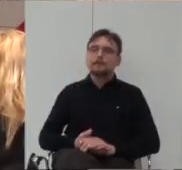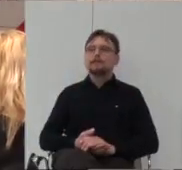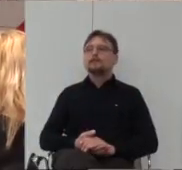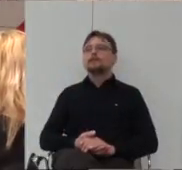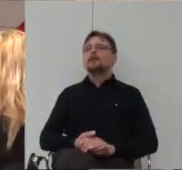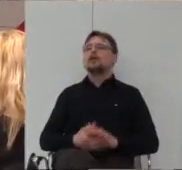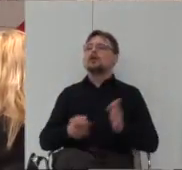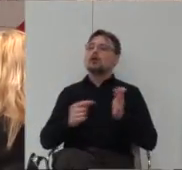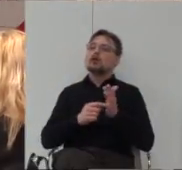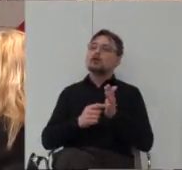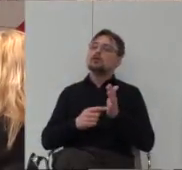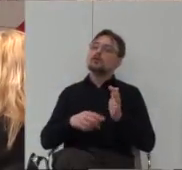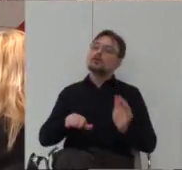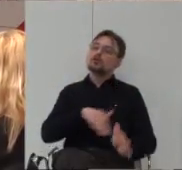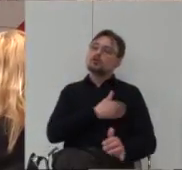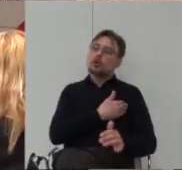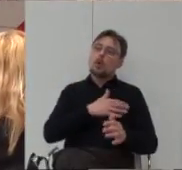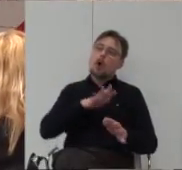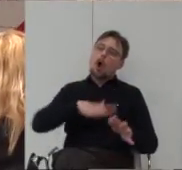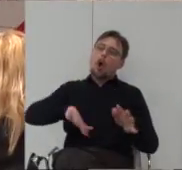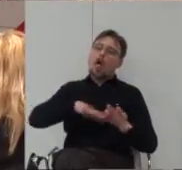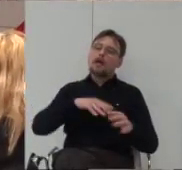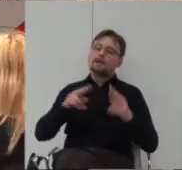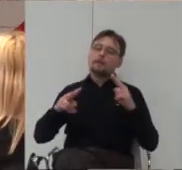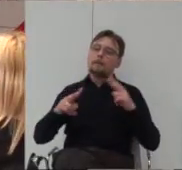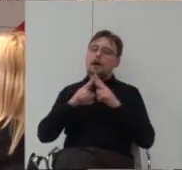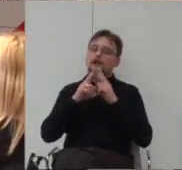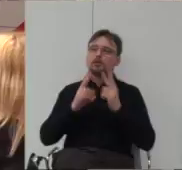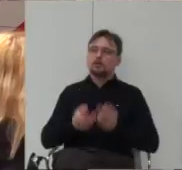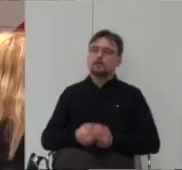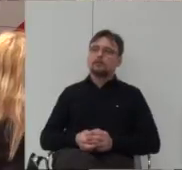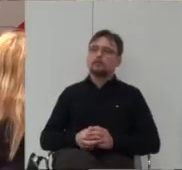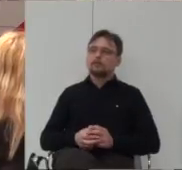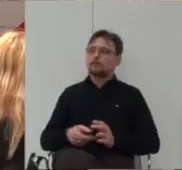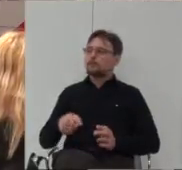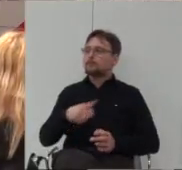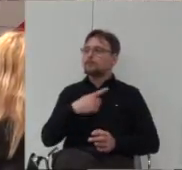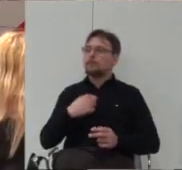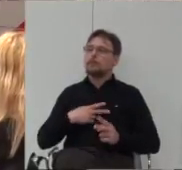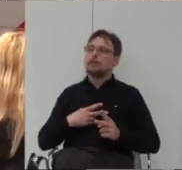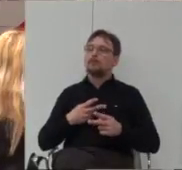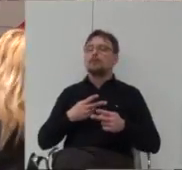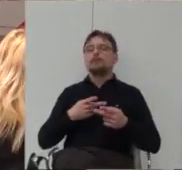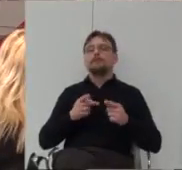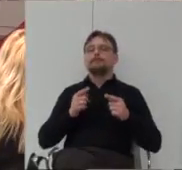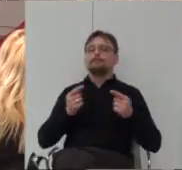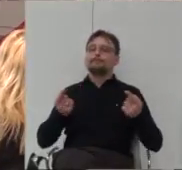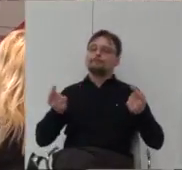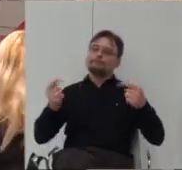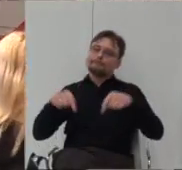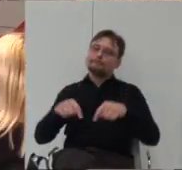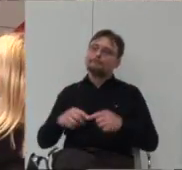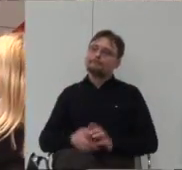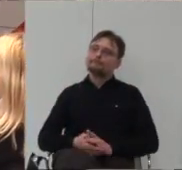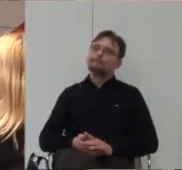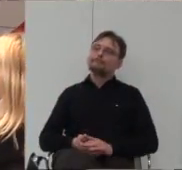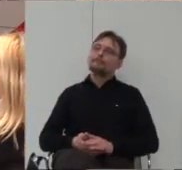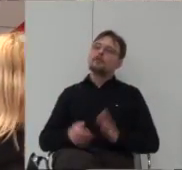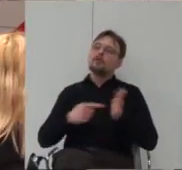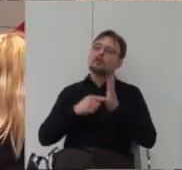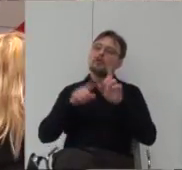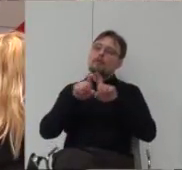To jest szkoła w okolicach Paryża, jakaś nasza wizyta studyjna z Jankiem. To jest akurat